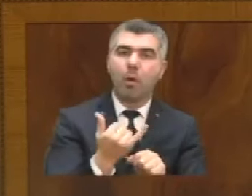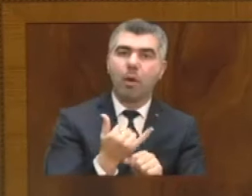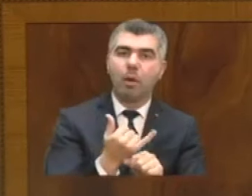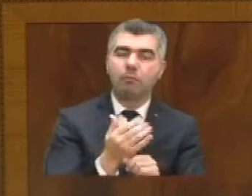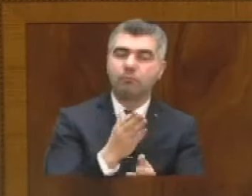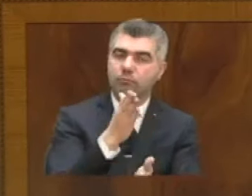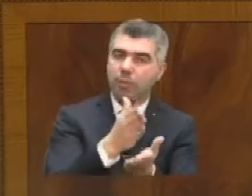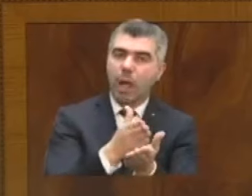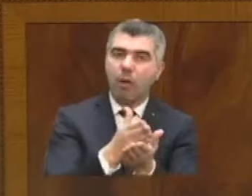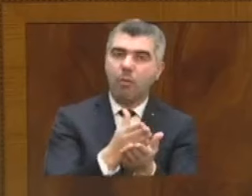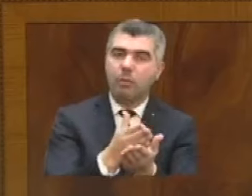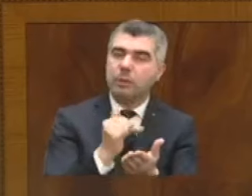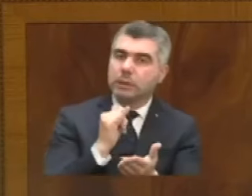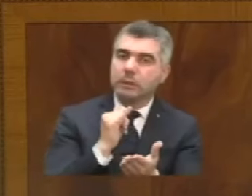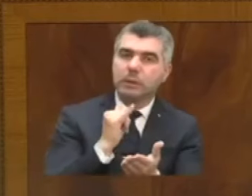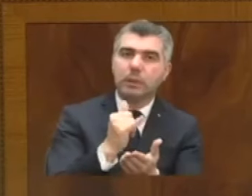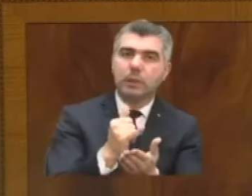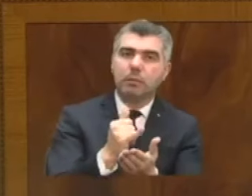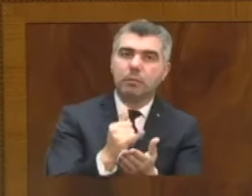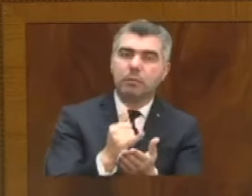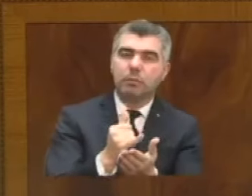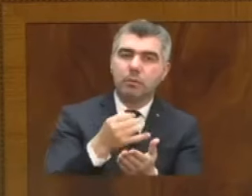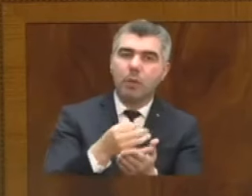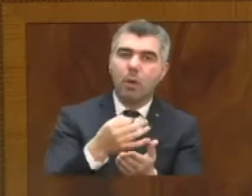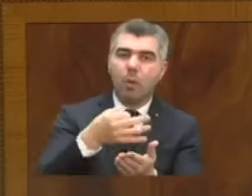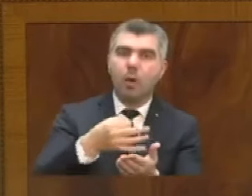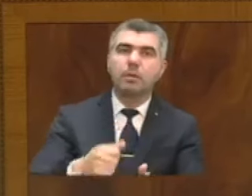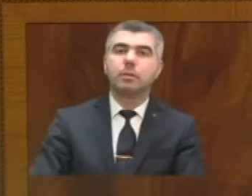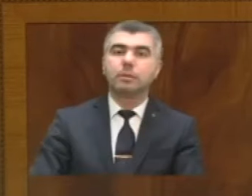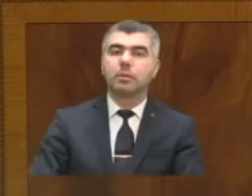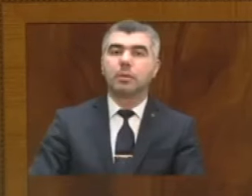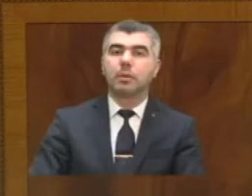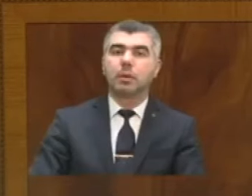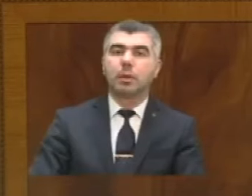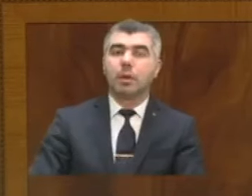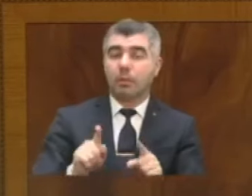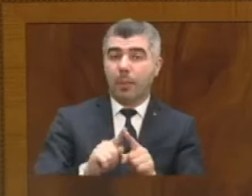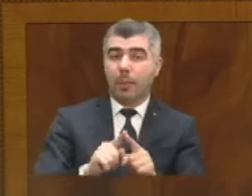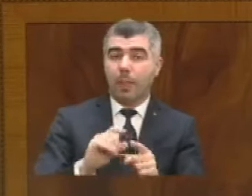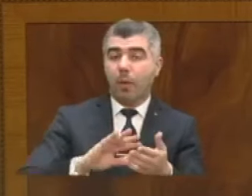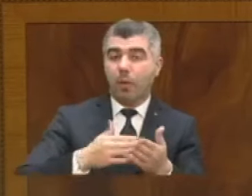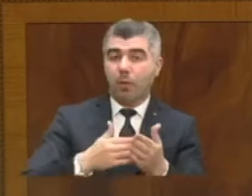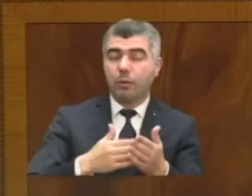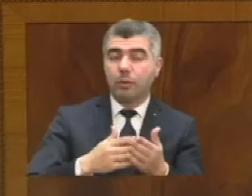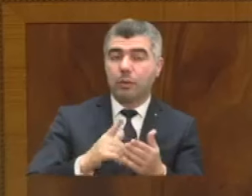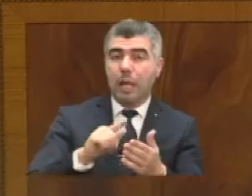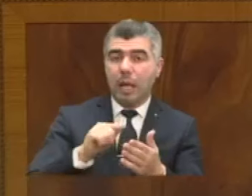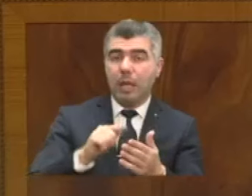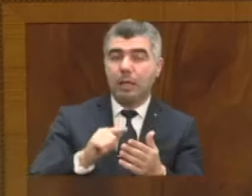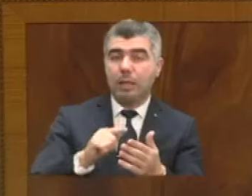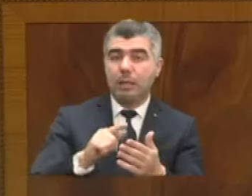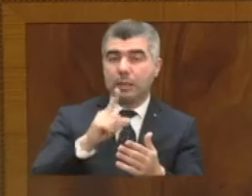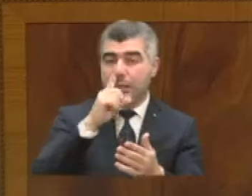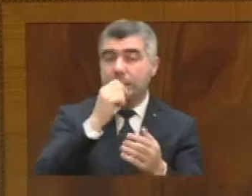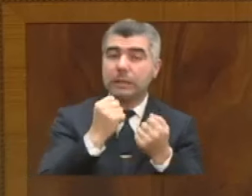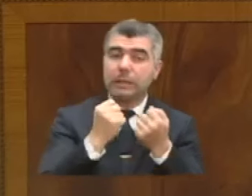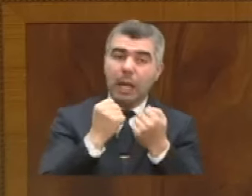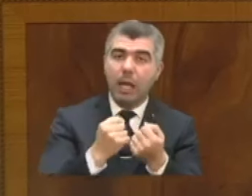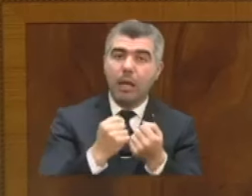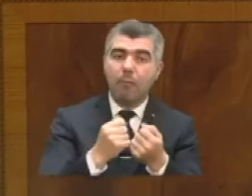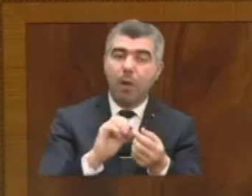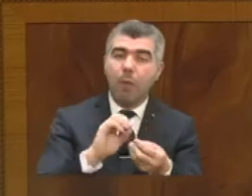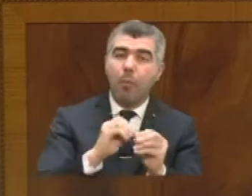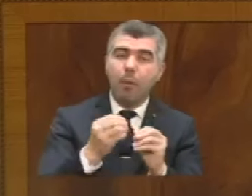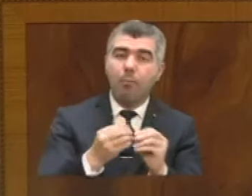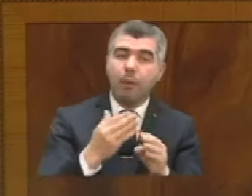والصرامة اللازمين وفي الوقت المناسب، اعتباراً للأضرار الناجمة والناشئة